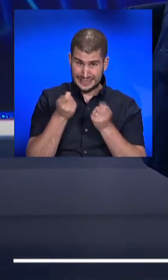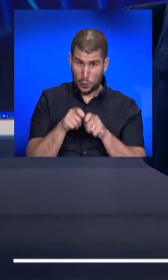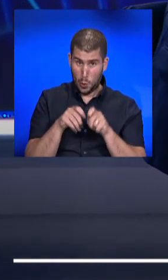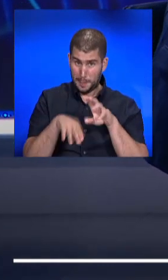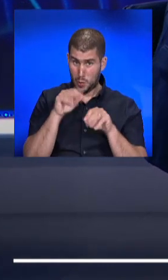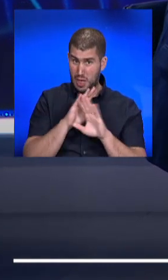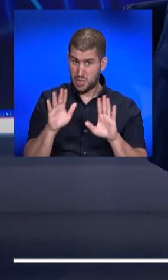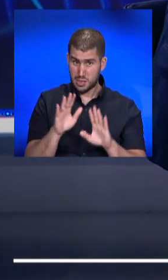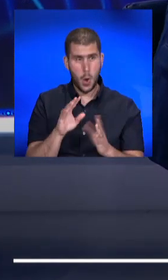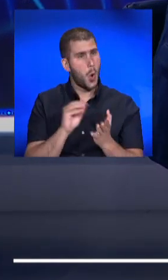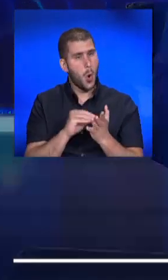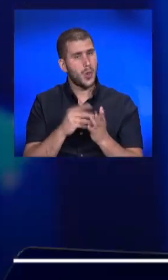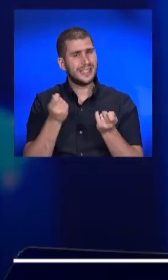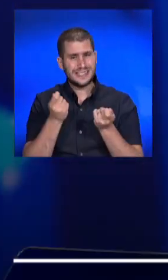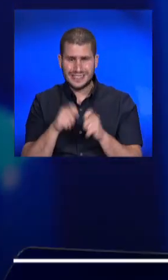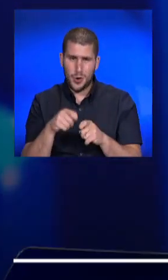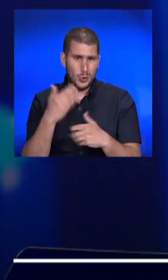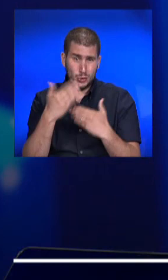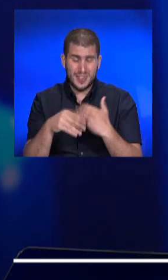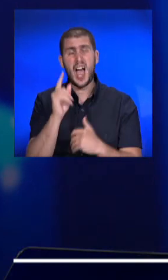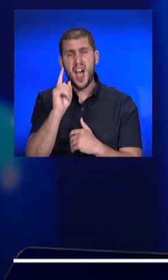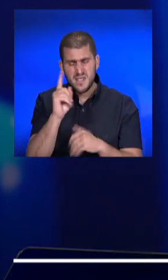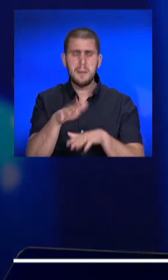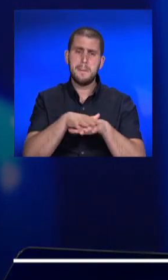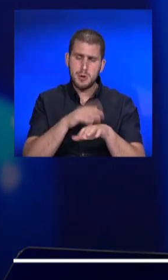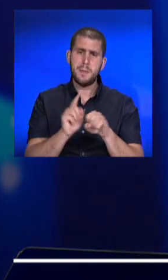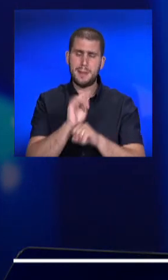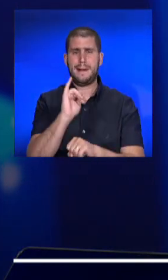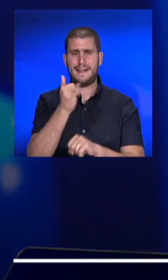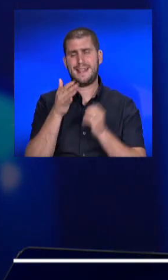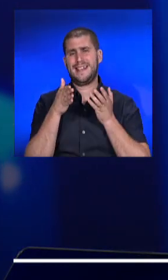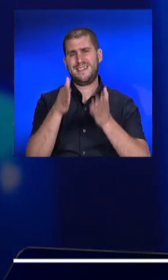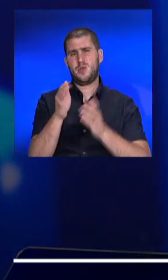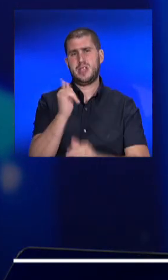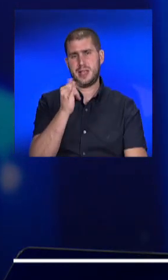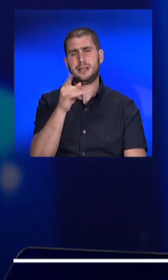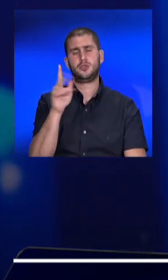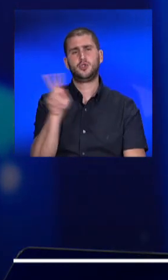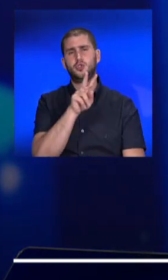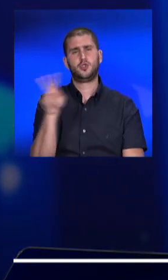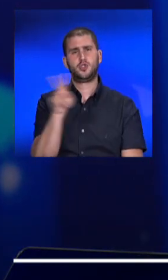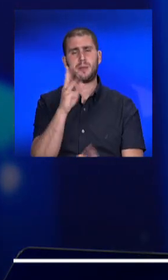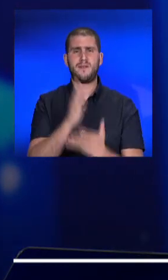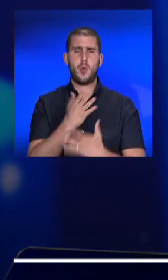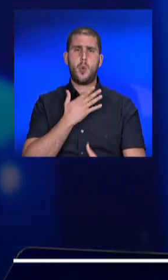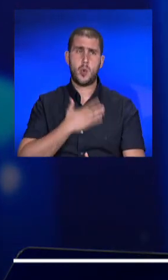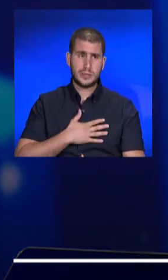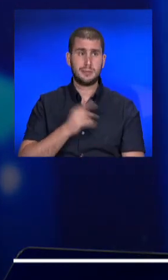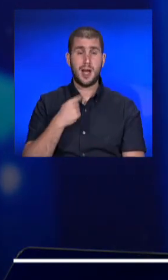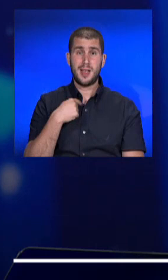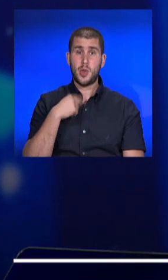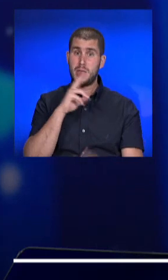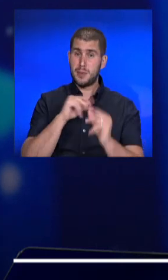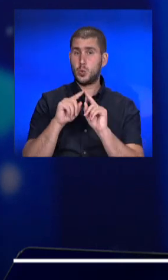בחירות? לא סגור עד שלא סגור, אבל מסתמן כרגע שזה הכיוון, זה מה ששני הצדדים רוצים, ואת יודעת, אנחנו דיברנו לגמרי